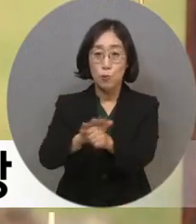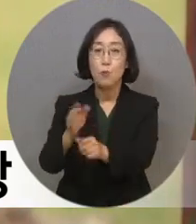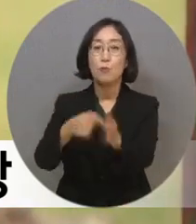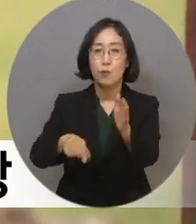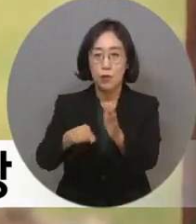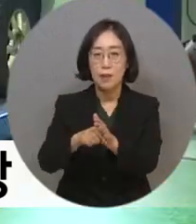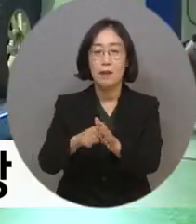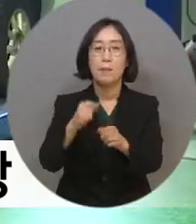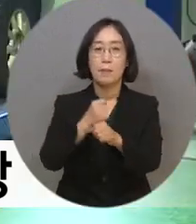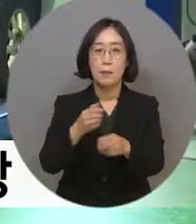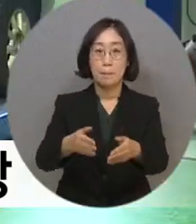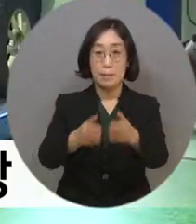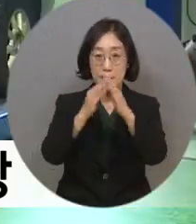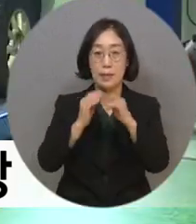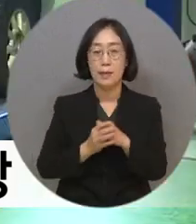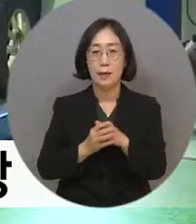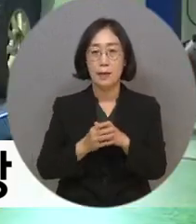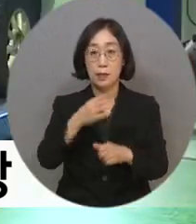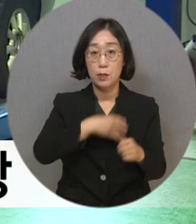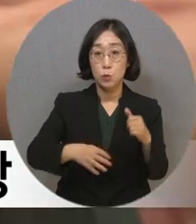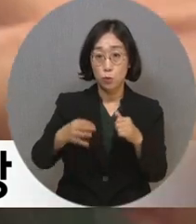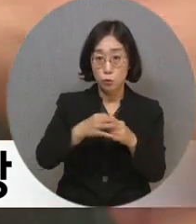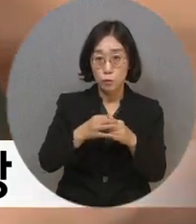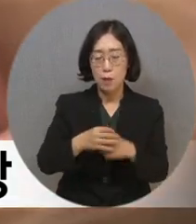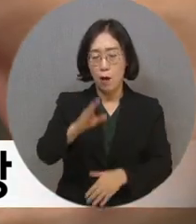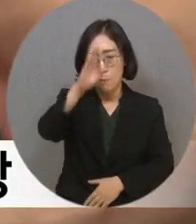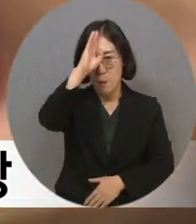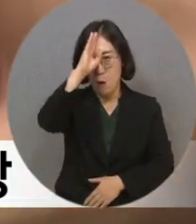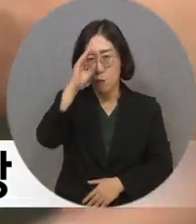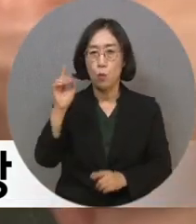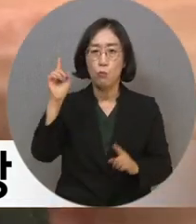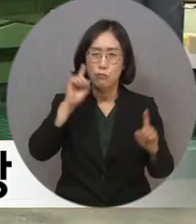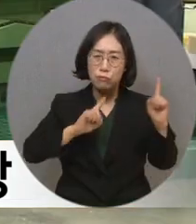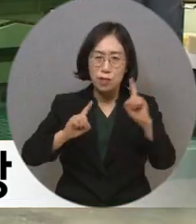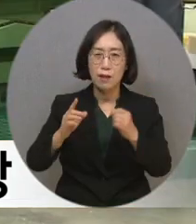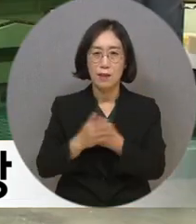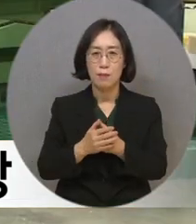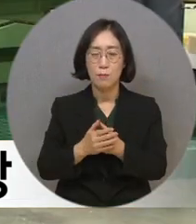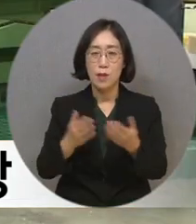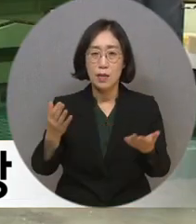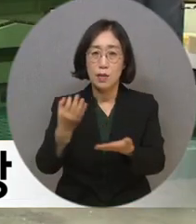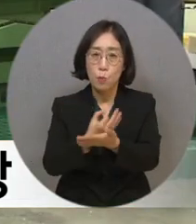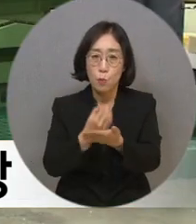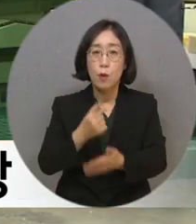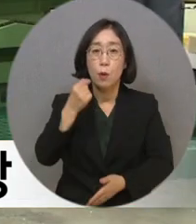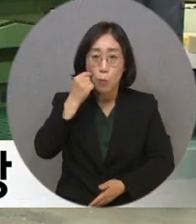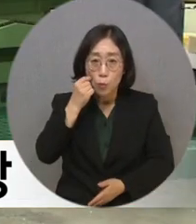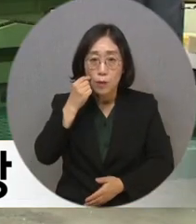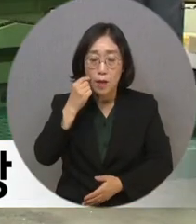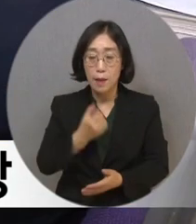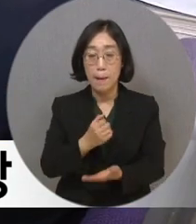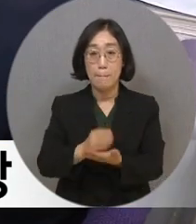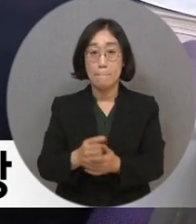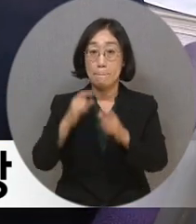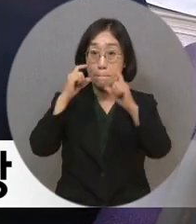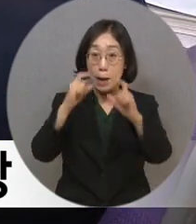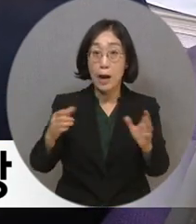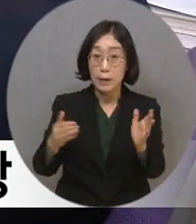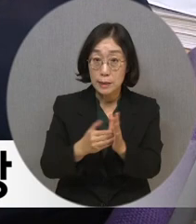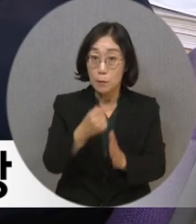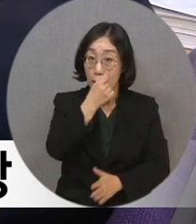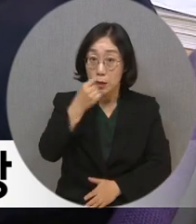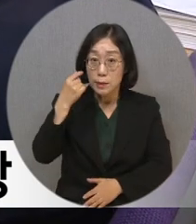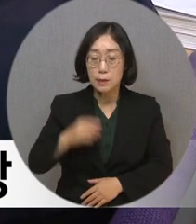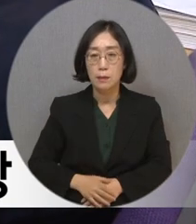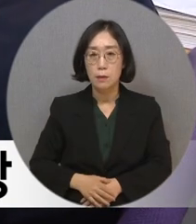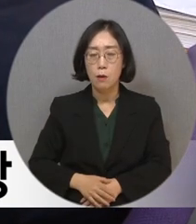마련됐습니다. 기초수급자가 질병 또는 부상으로 근로능력 없음 판정을 받은 경우 유효기간 내에서 근로